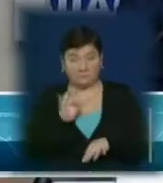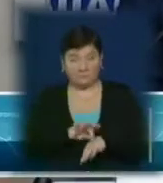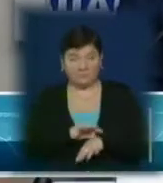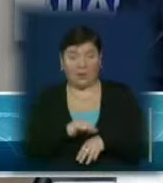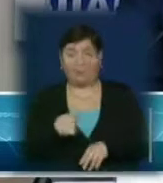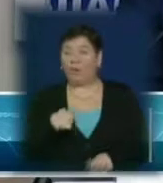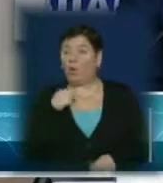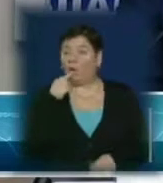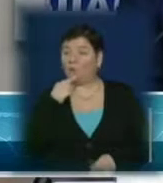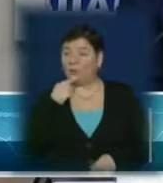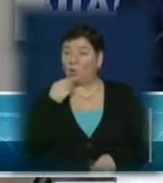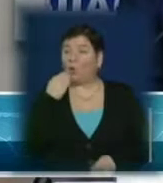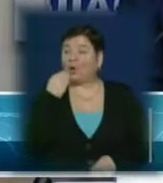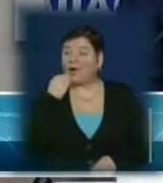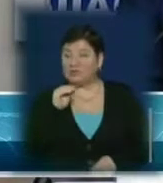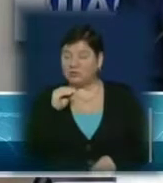що краще